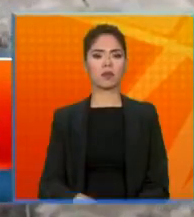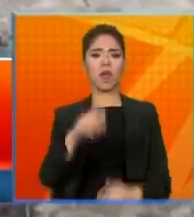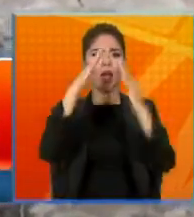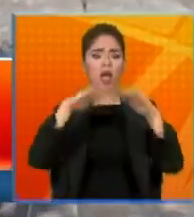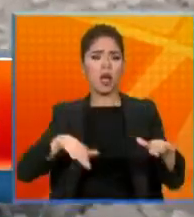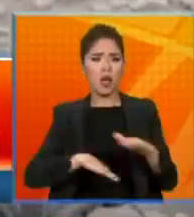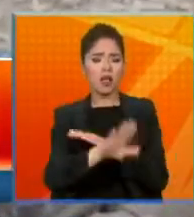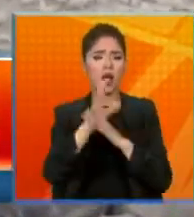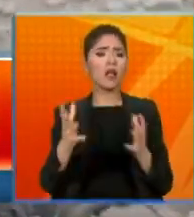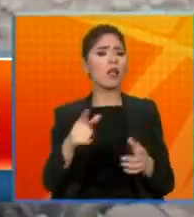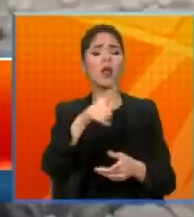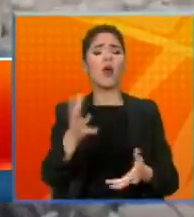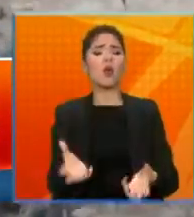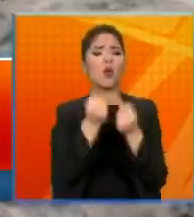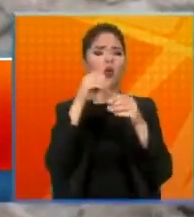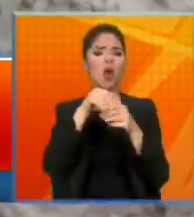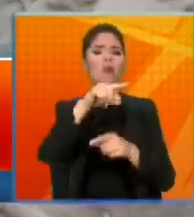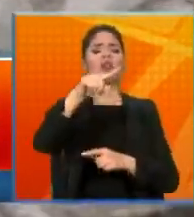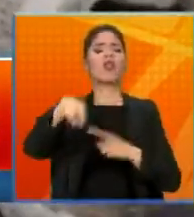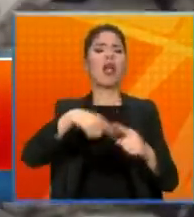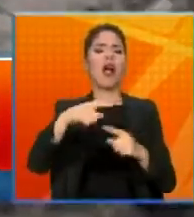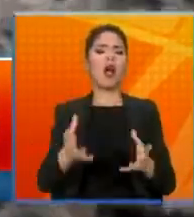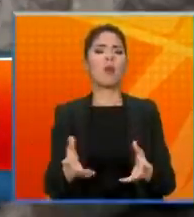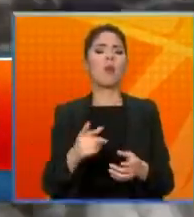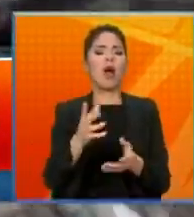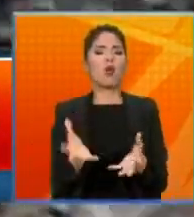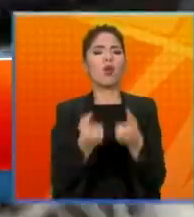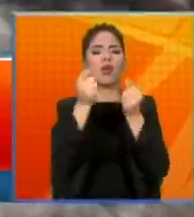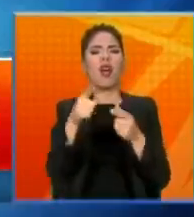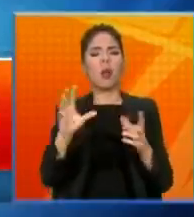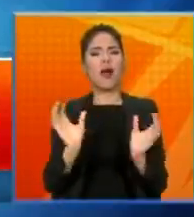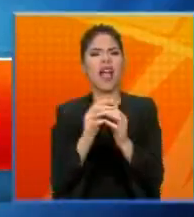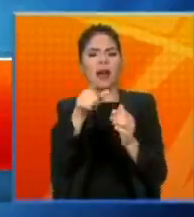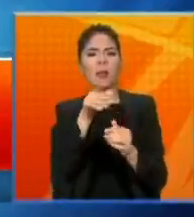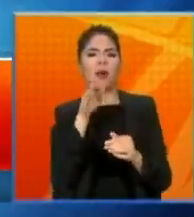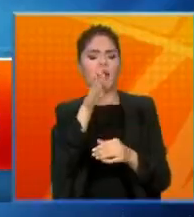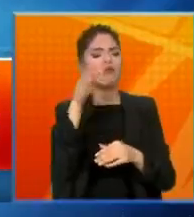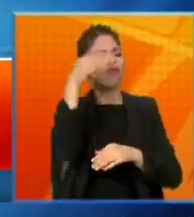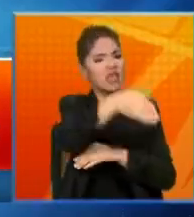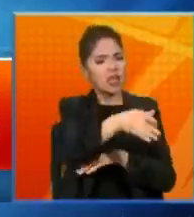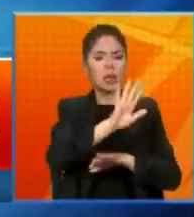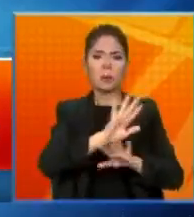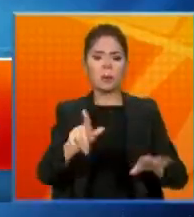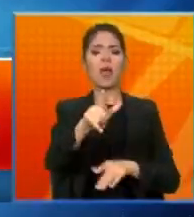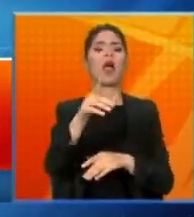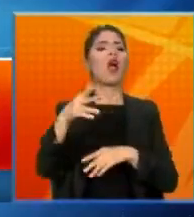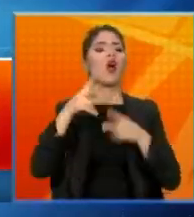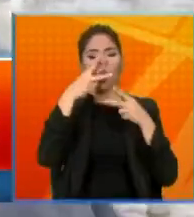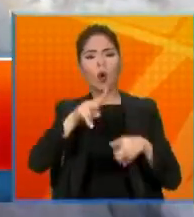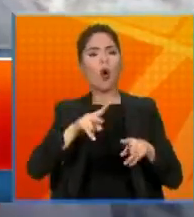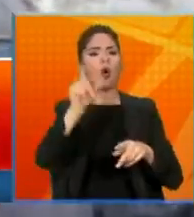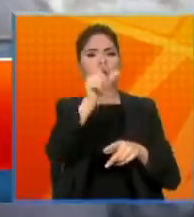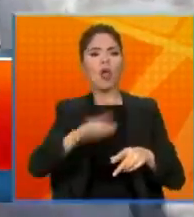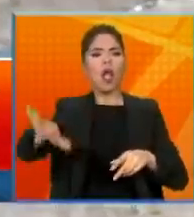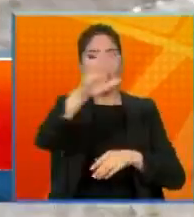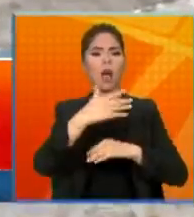Enkaz altında kalanları kurtarmak için arama kurtarma ekipleri hızla deprem bölgesine sevk edildi. Çalışmalara köylüler de destek verdi.